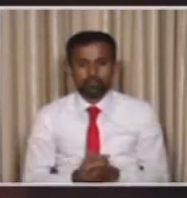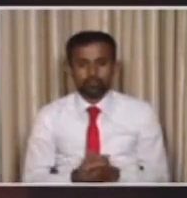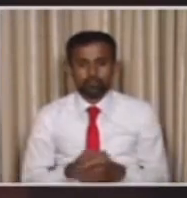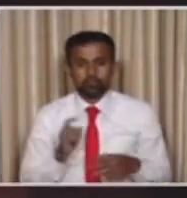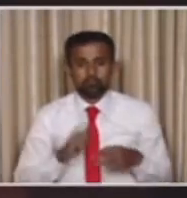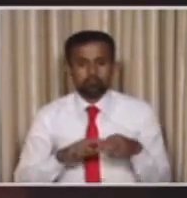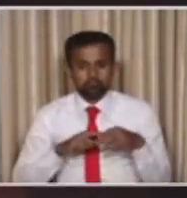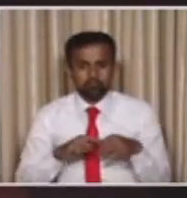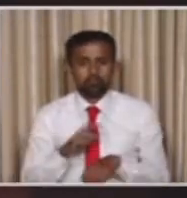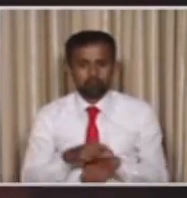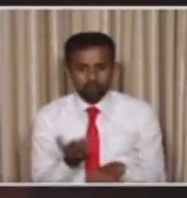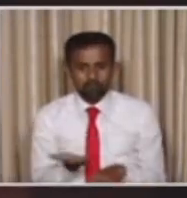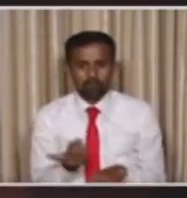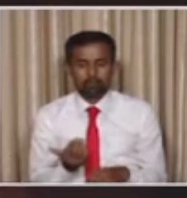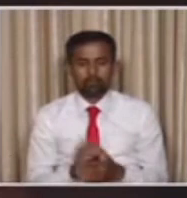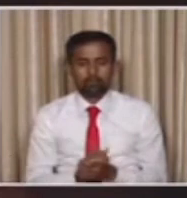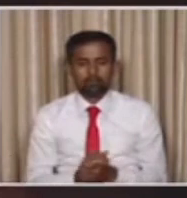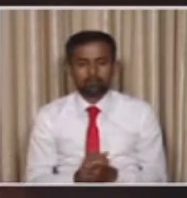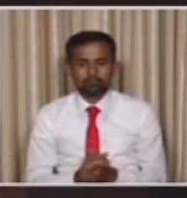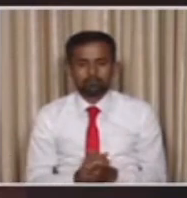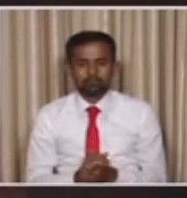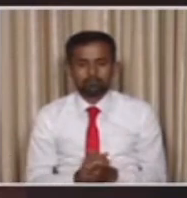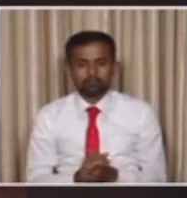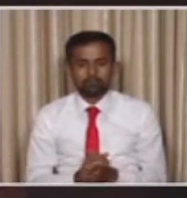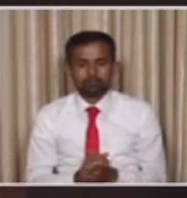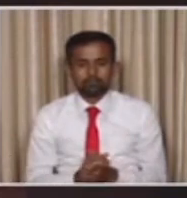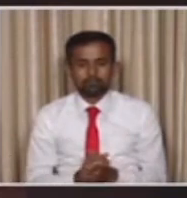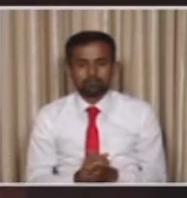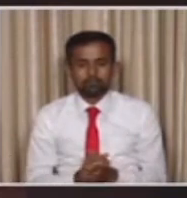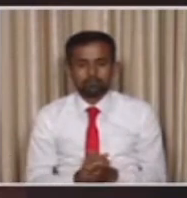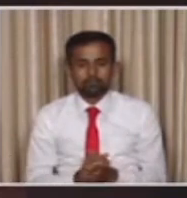ප්‍රශ්නේ අහන්න අවස්ථාව දෙන්න. නෑ.